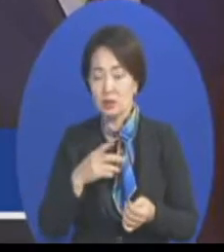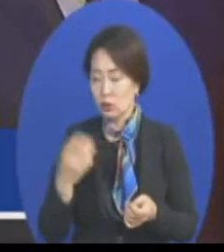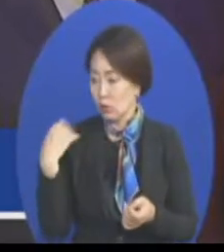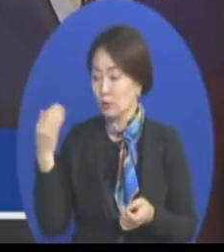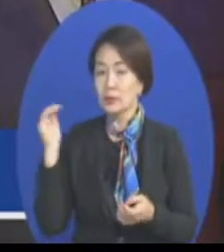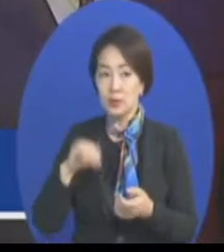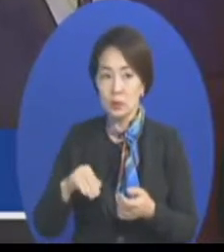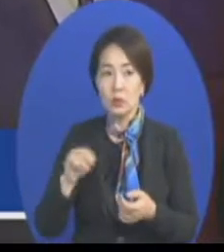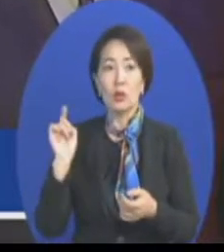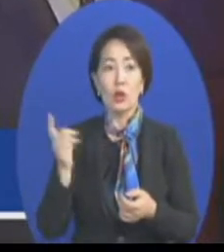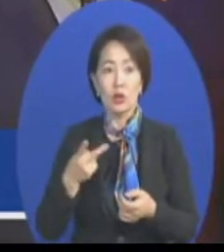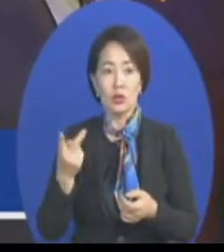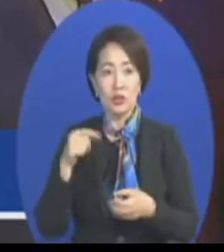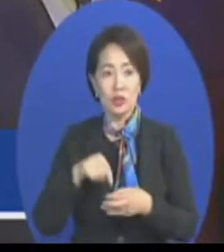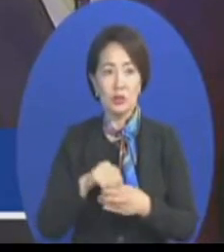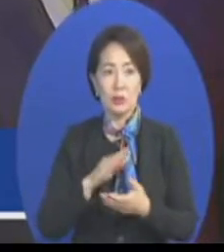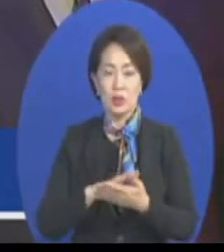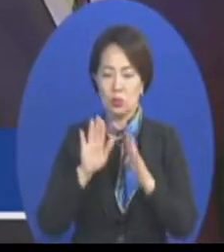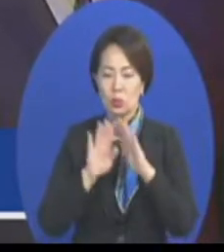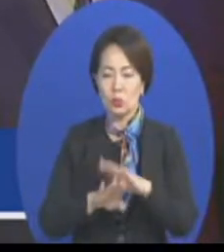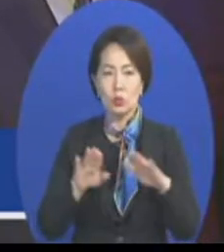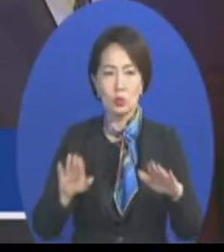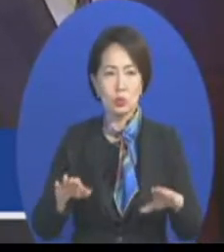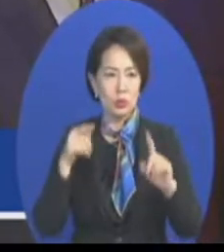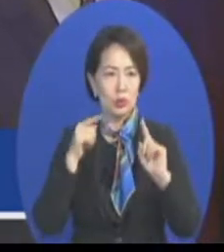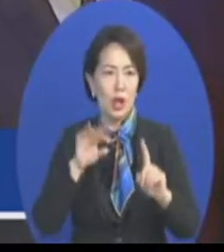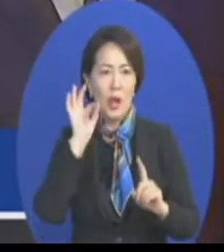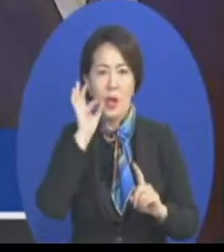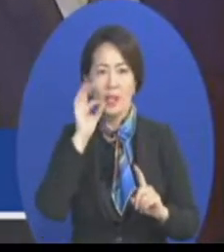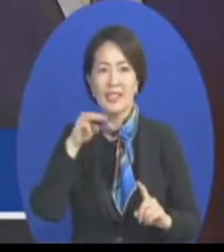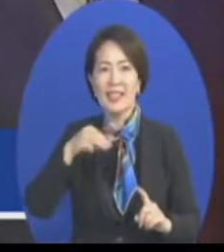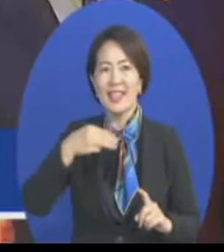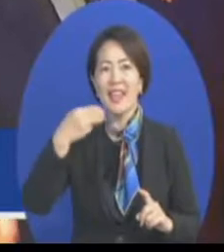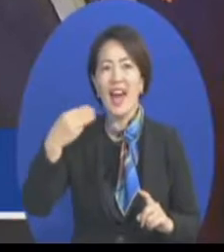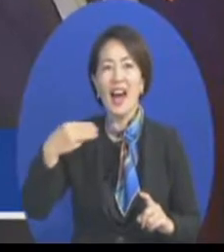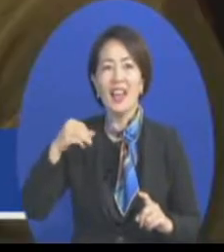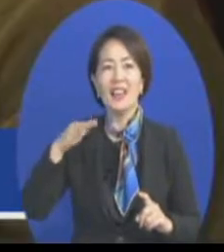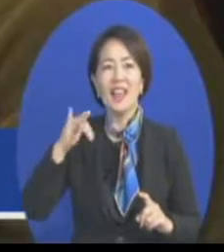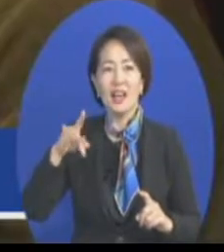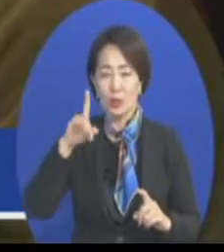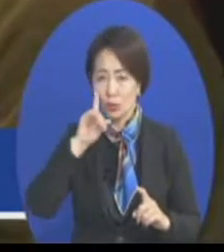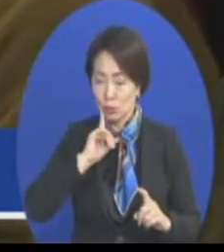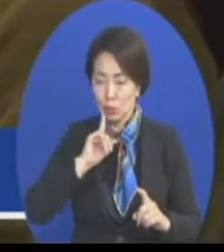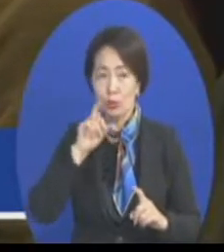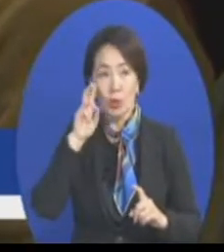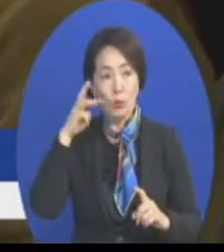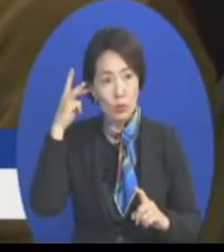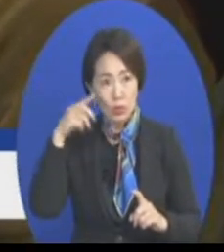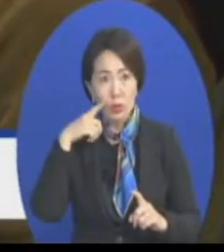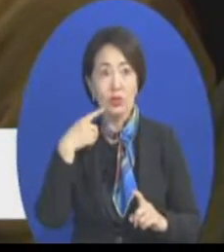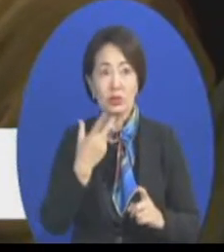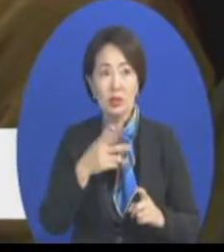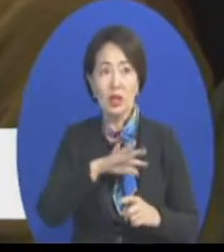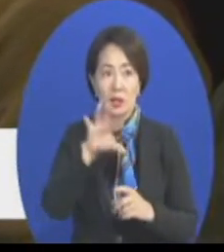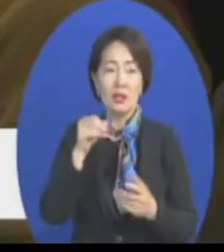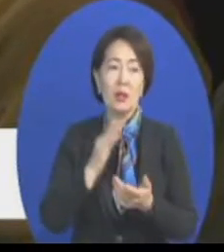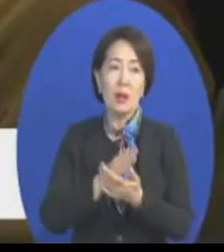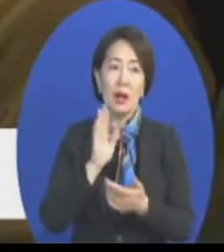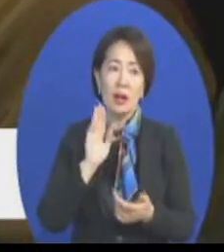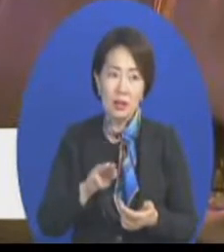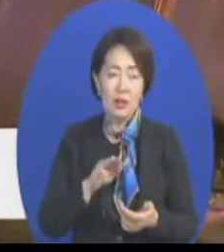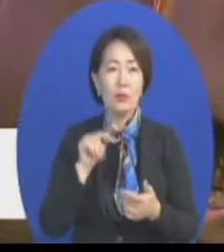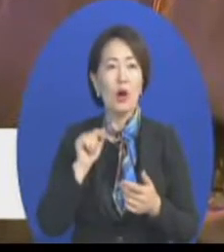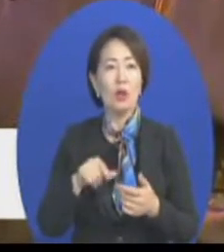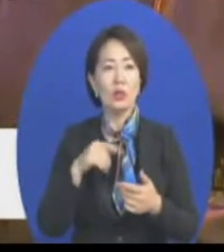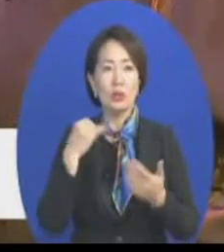тийм ээ. Тэ. Сайхан одоо хүүхдийн гүгтэн театртай болох юм хүсэл мөрөөдөл бол та бүхэнд маань байгаа, тийм ээ. Тийм